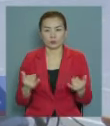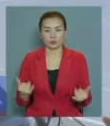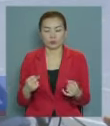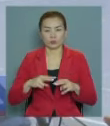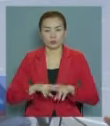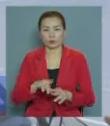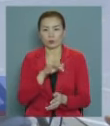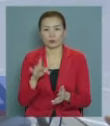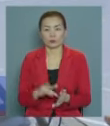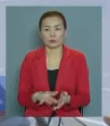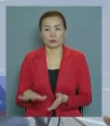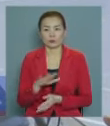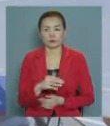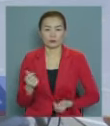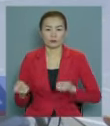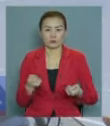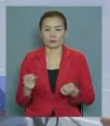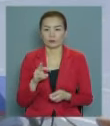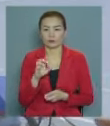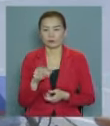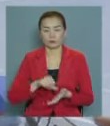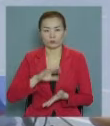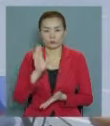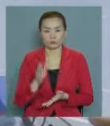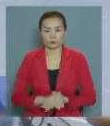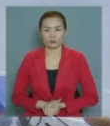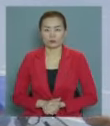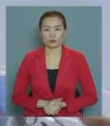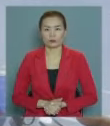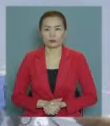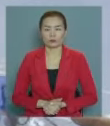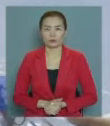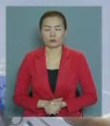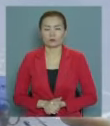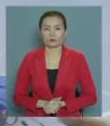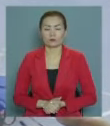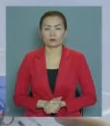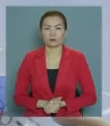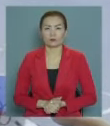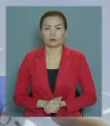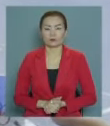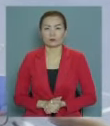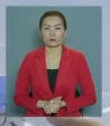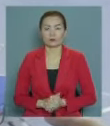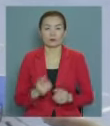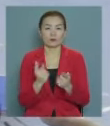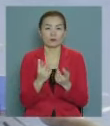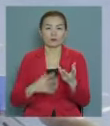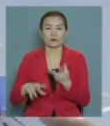Астана қаласында Төреған кубогына қатысады. Қазіргі уақытта өзім